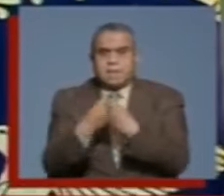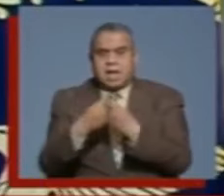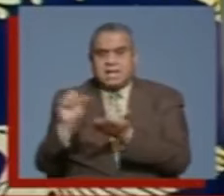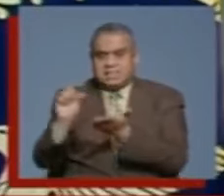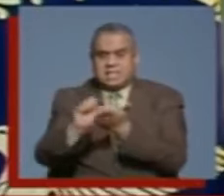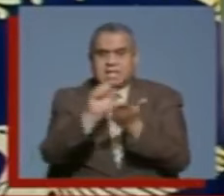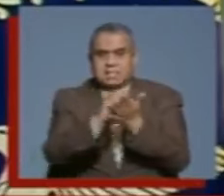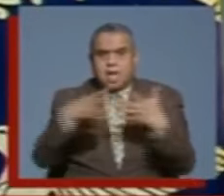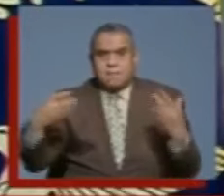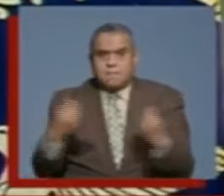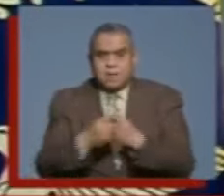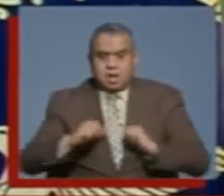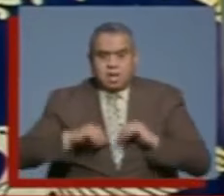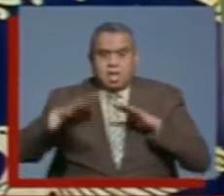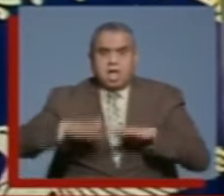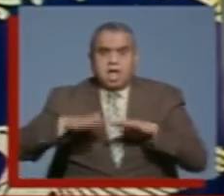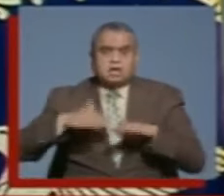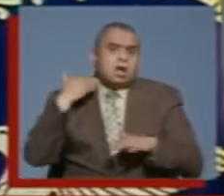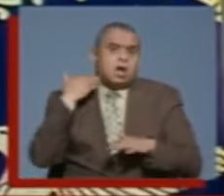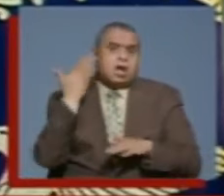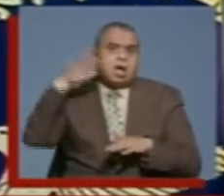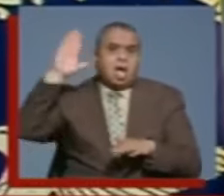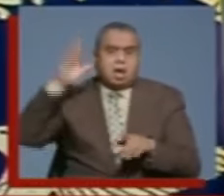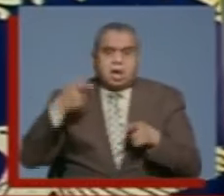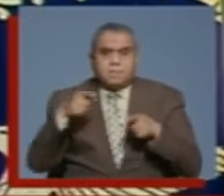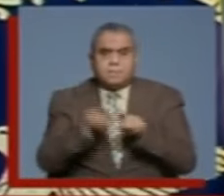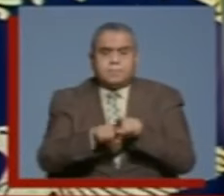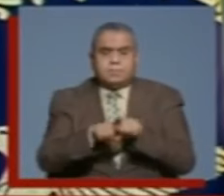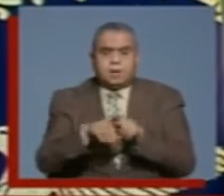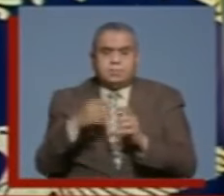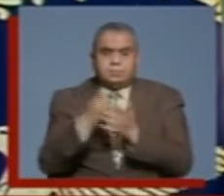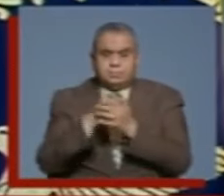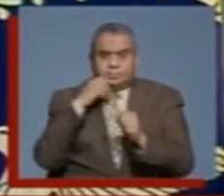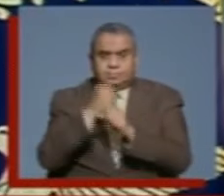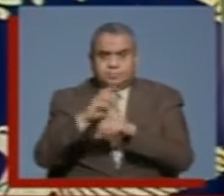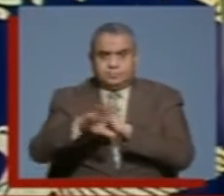يعيشوا بكرامة كبيرة جدا جدا في بلدهم